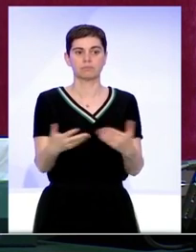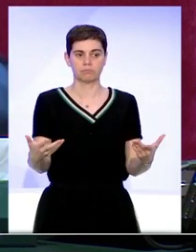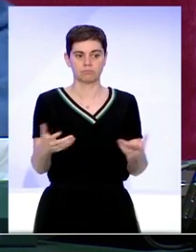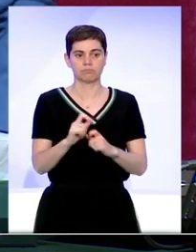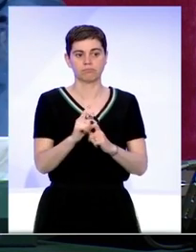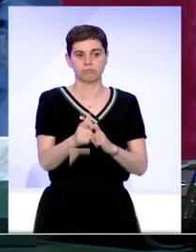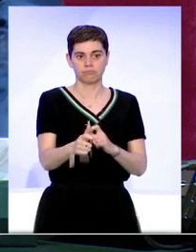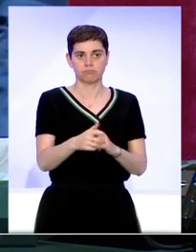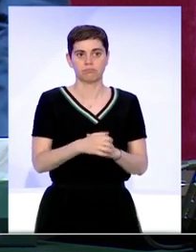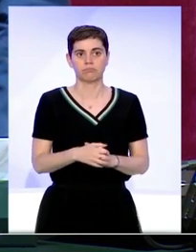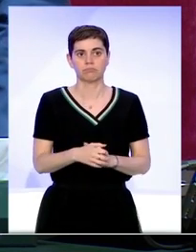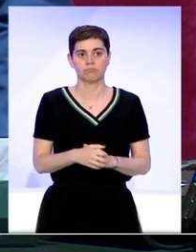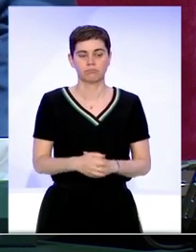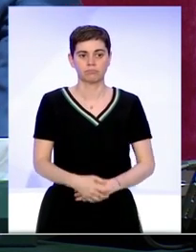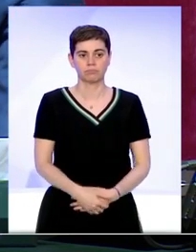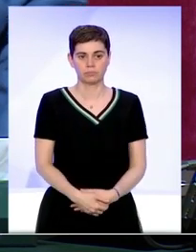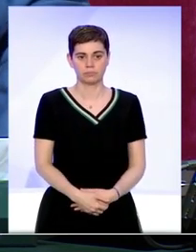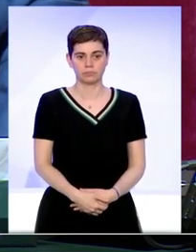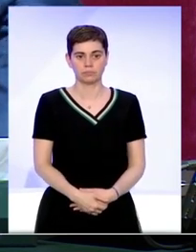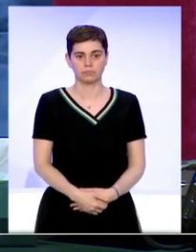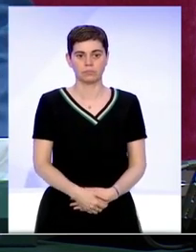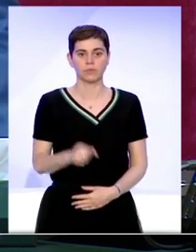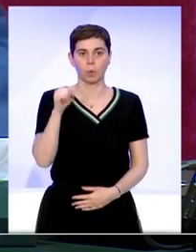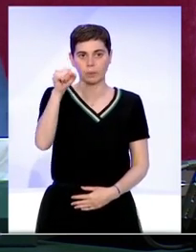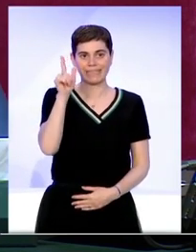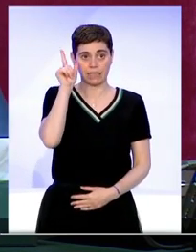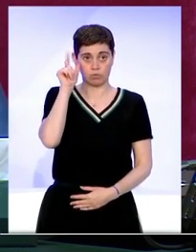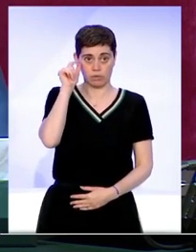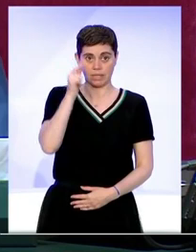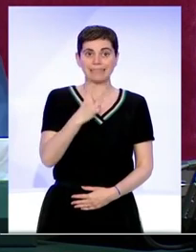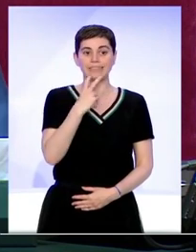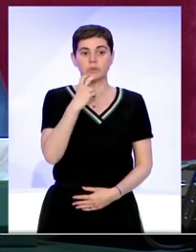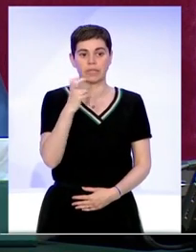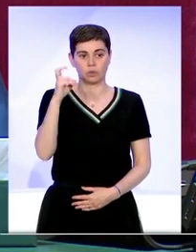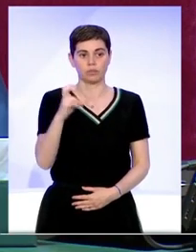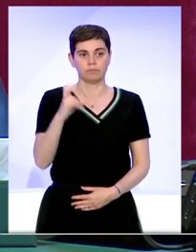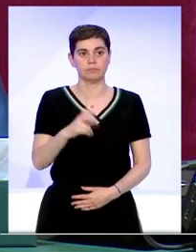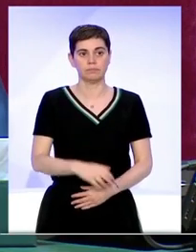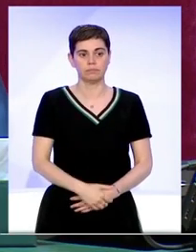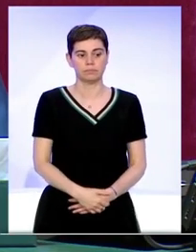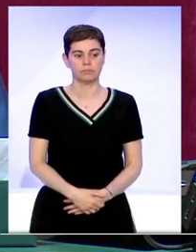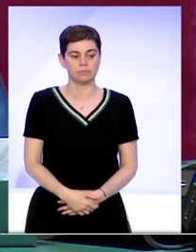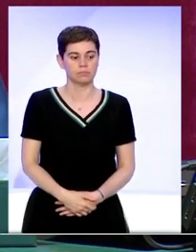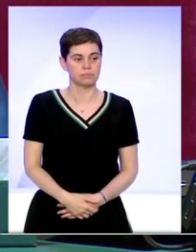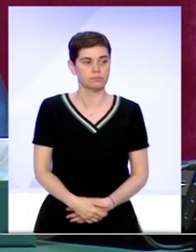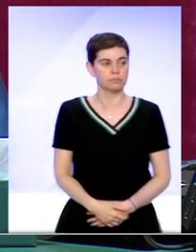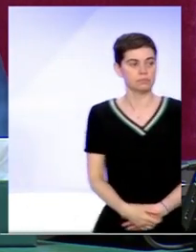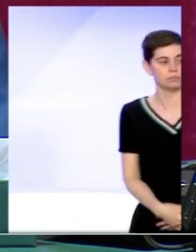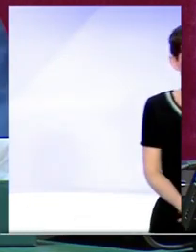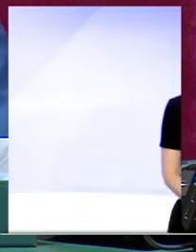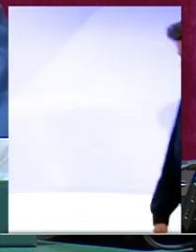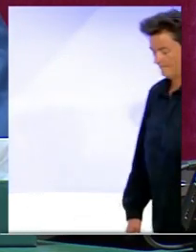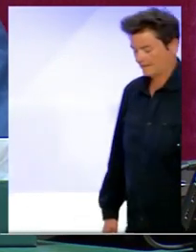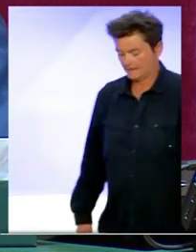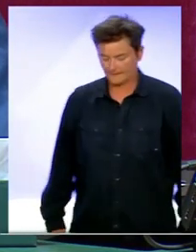La parole est à notre collègue Pierre Ouzoulias pour le groupe communiste, républicain, citoyen et écologiste. Vous avez la parole. Monsieur